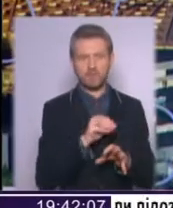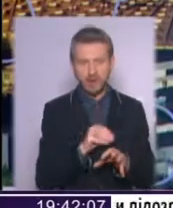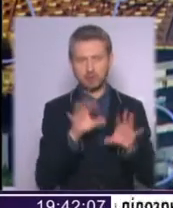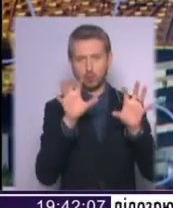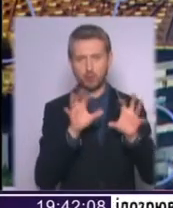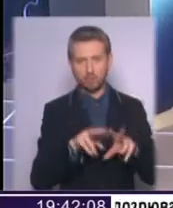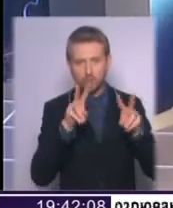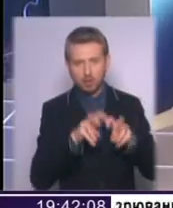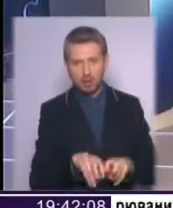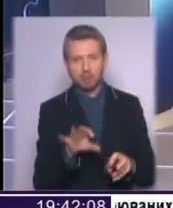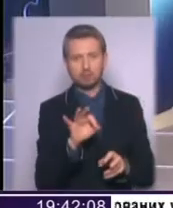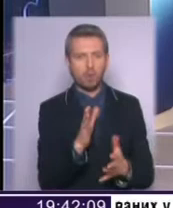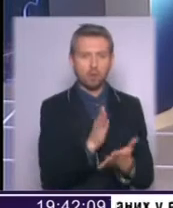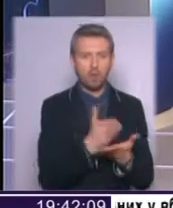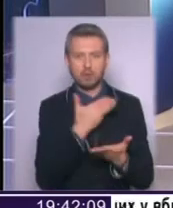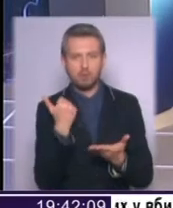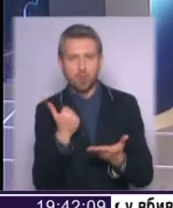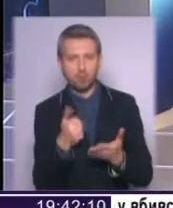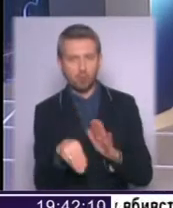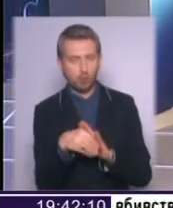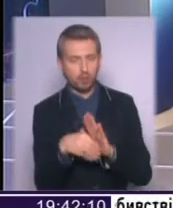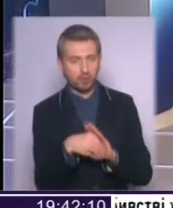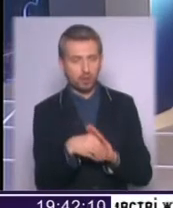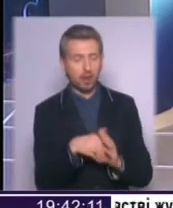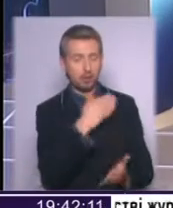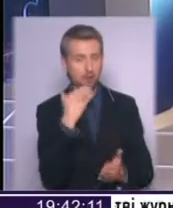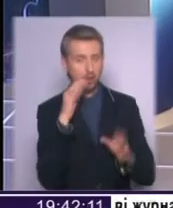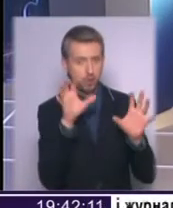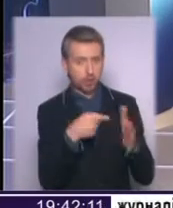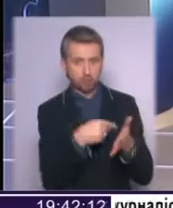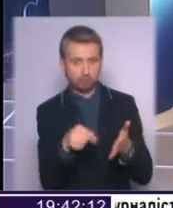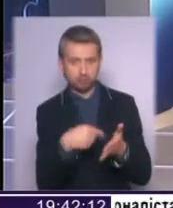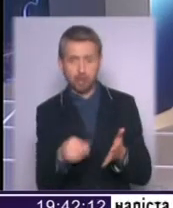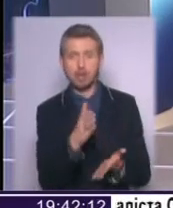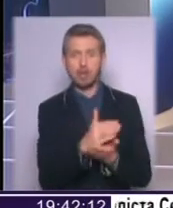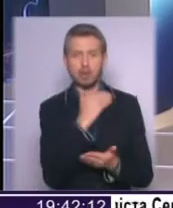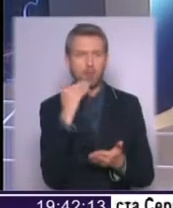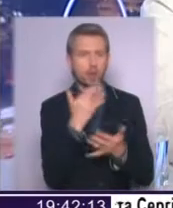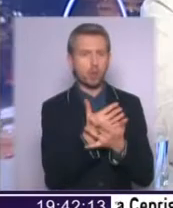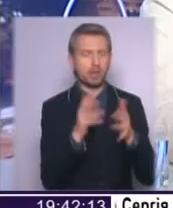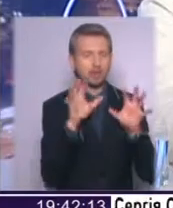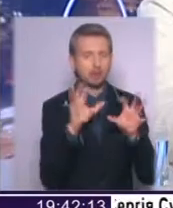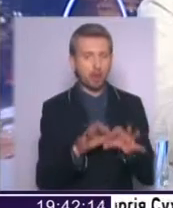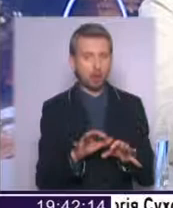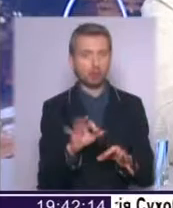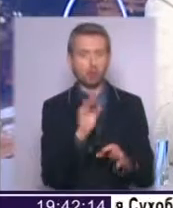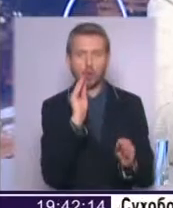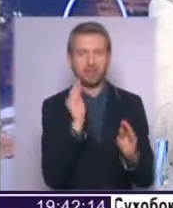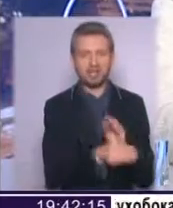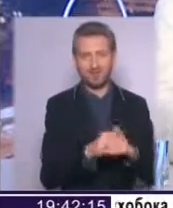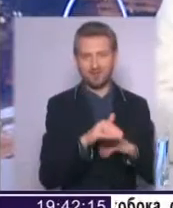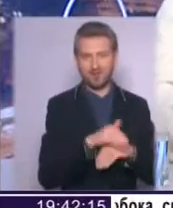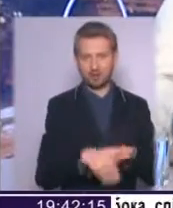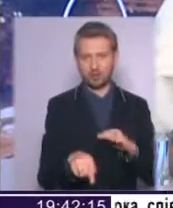в нього ризиків. Виключаємо ці закони. Є багато різних законів, які мають скриті факти корупції, зокрема в земельних відносинах. Ми їх